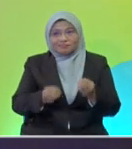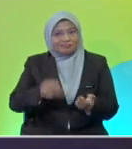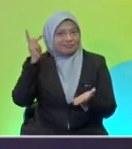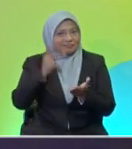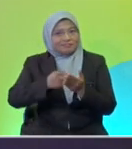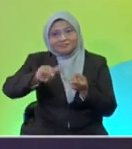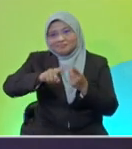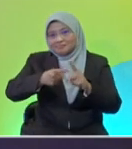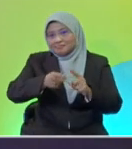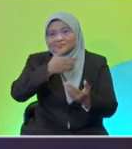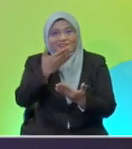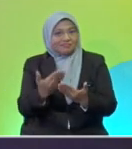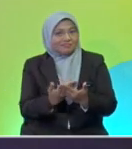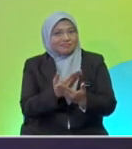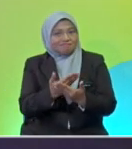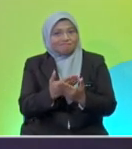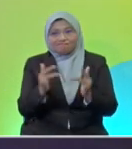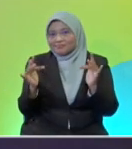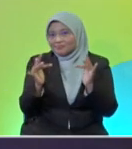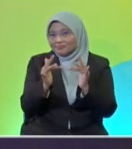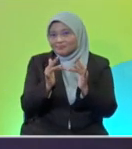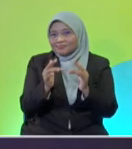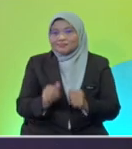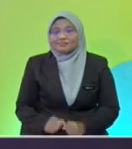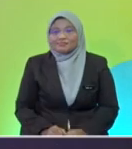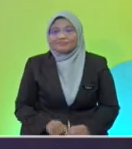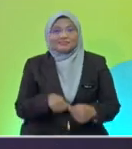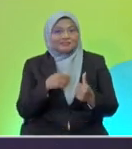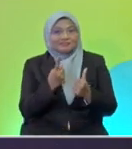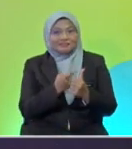talian ada 4 orang semuanya Assalamualaikum Hai